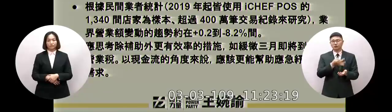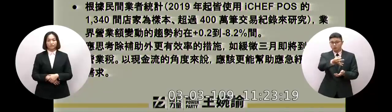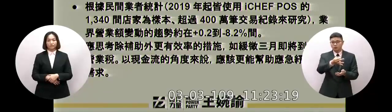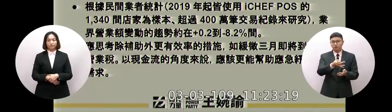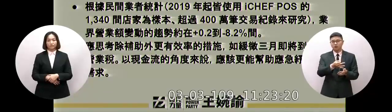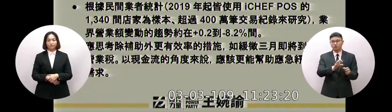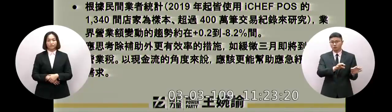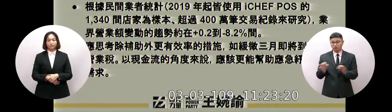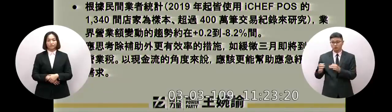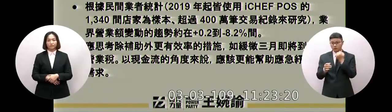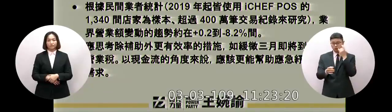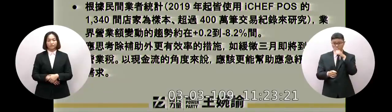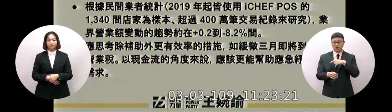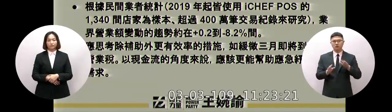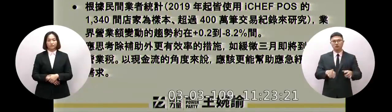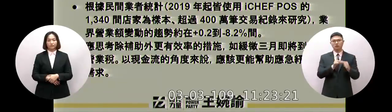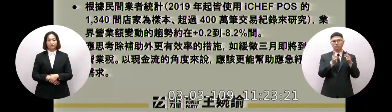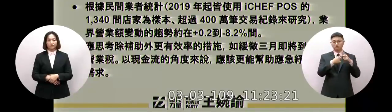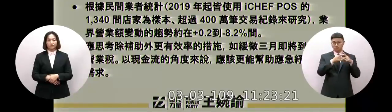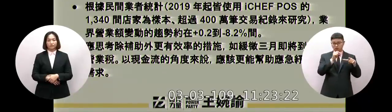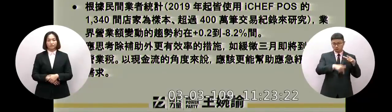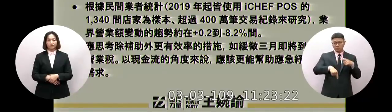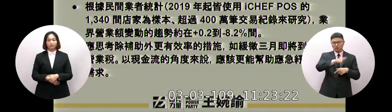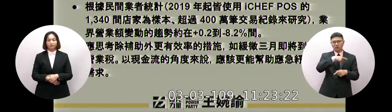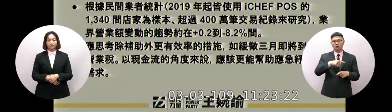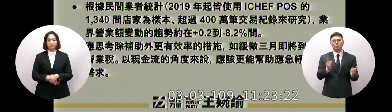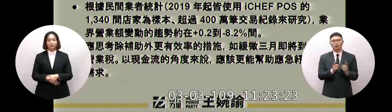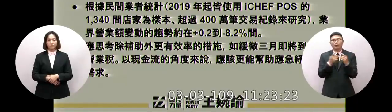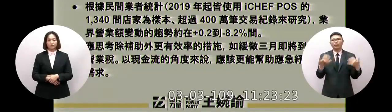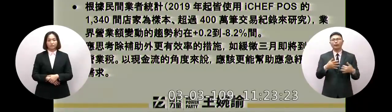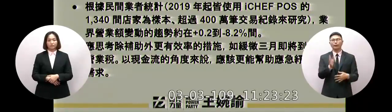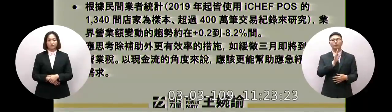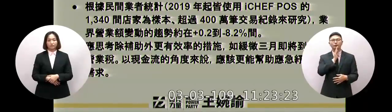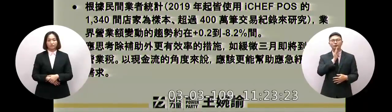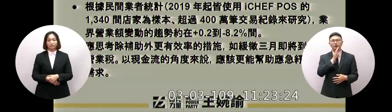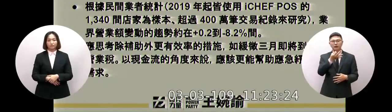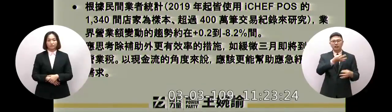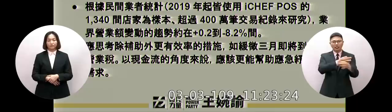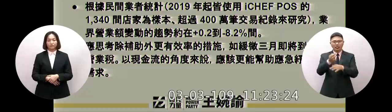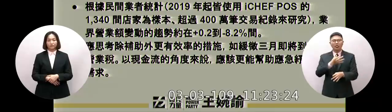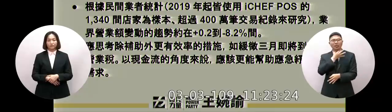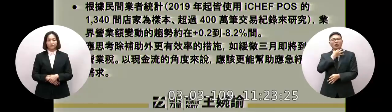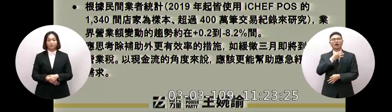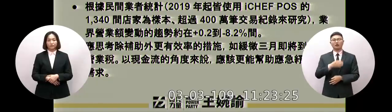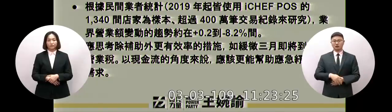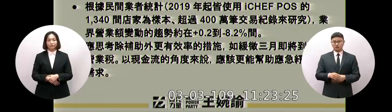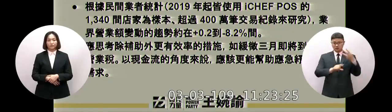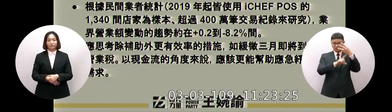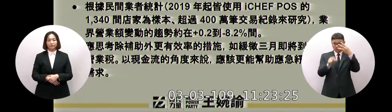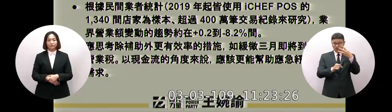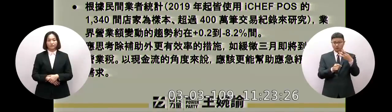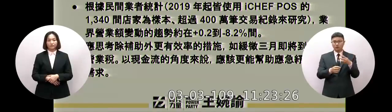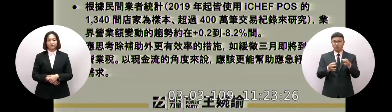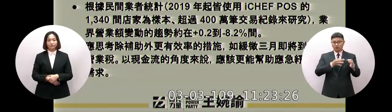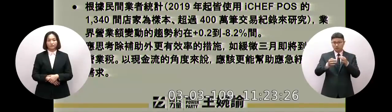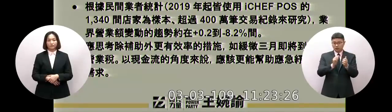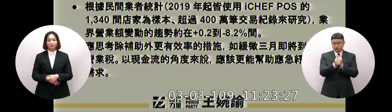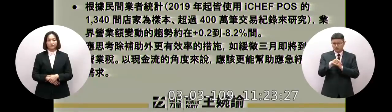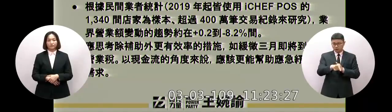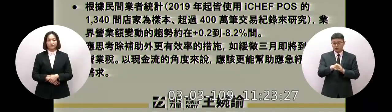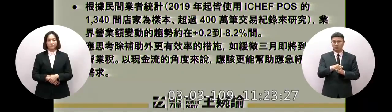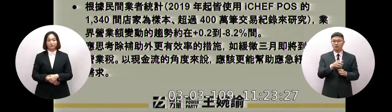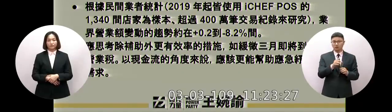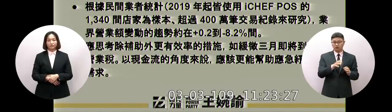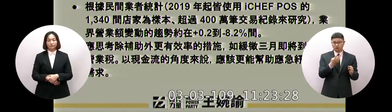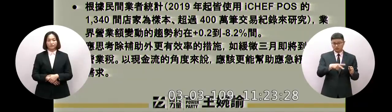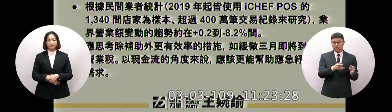部分中小型企业，目前面对的问题是在疫情的期间，现金的周转不灵。那三月即将就要课征营业税了，我们有没有可能用缓征的部分